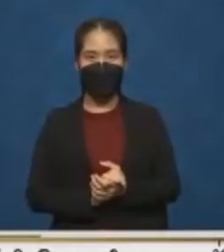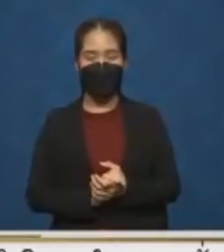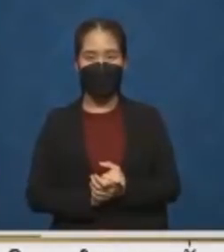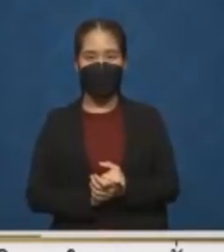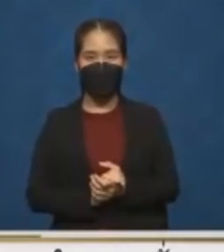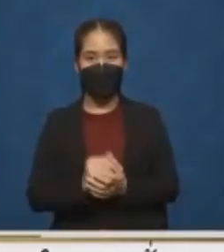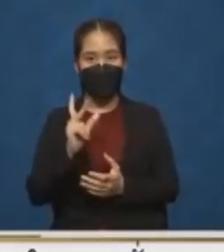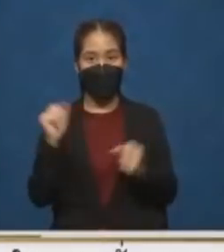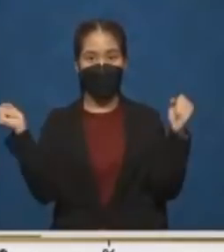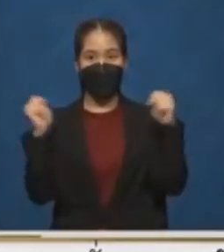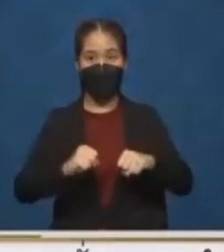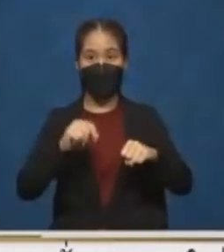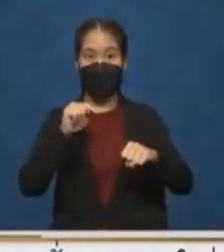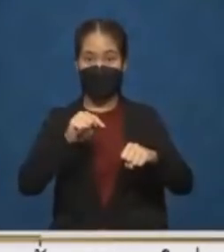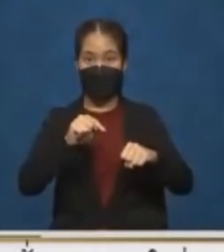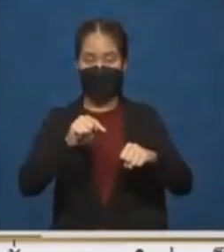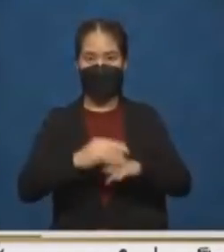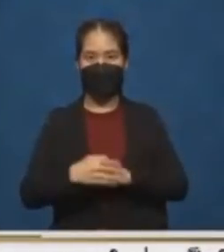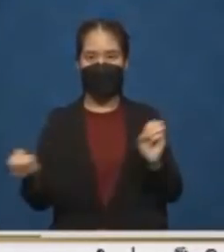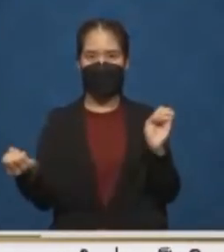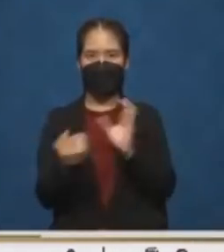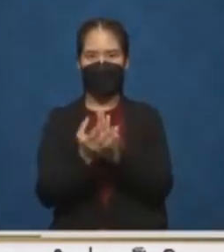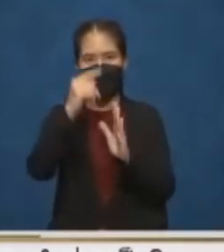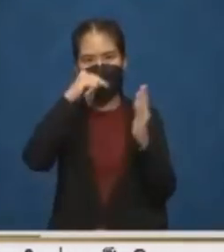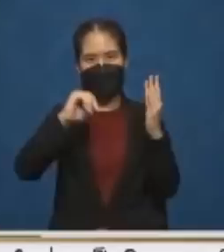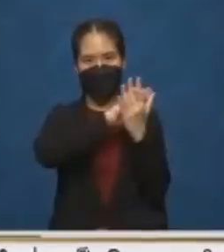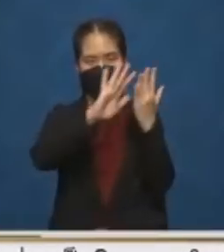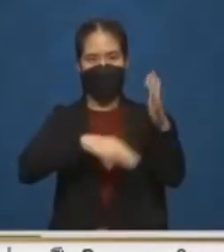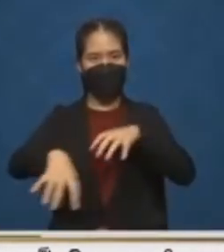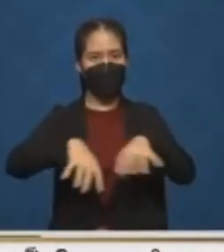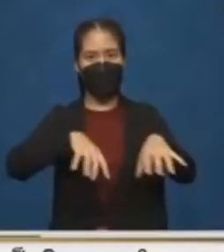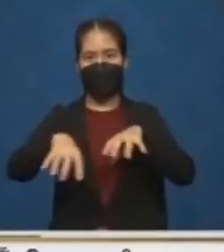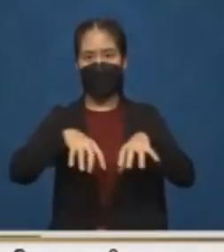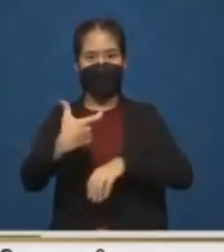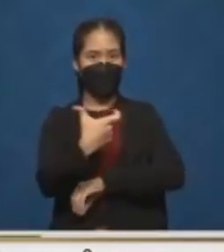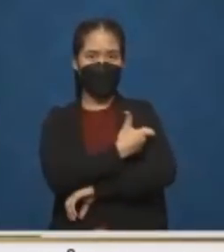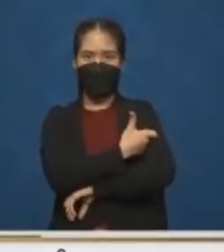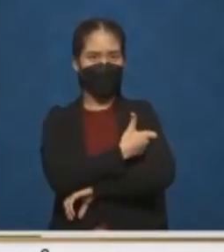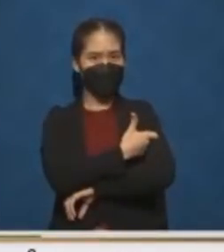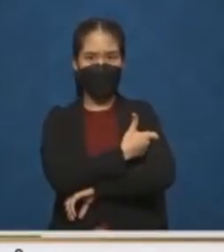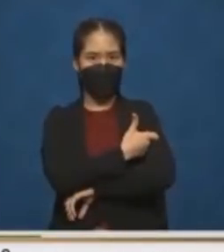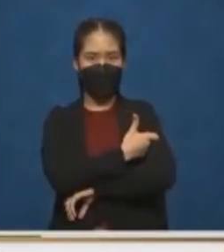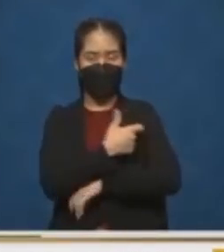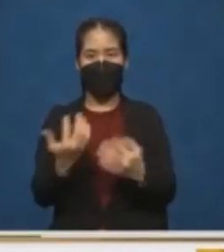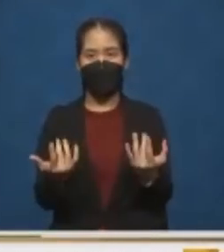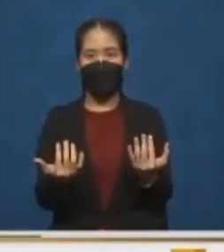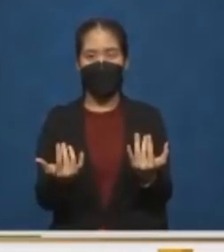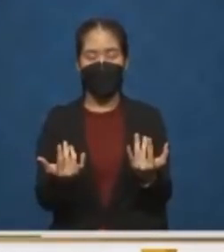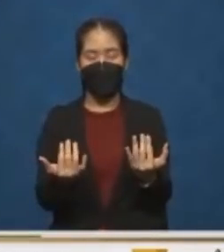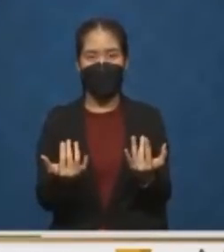ข้อตกลงอยนี้ทำให้ประเทศไยไม่สามารถบริหารวัซีนได้เลยวัเวลาทได้รบการฉีดวักซีน